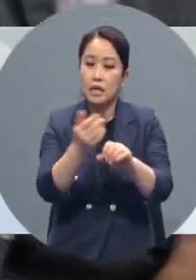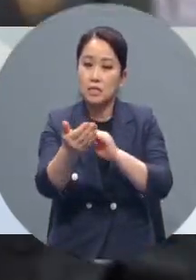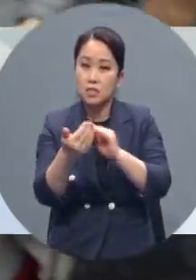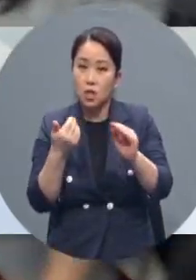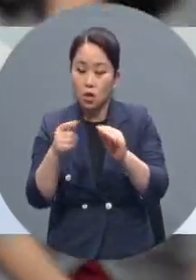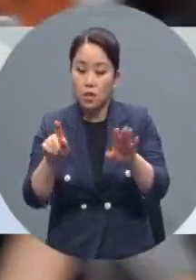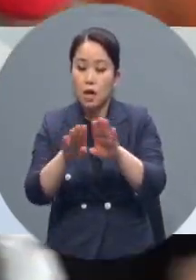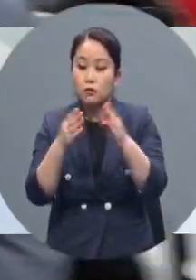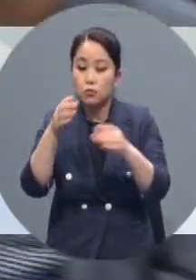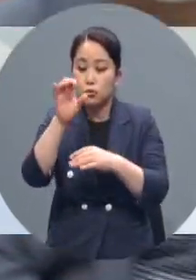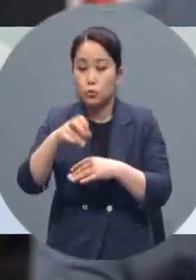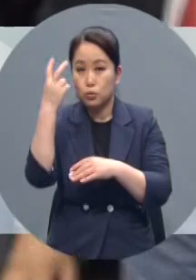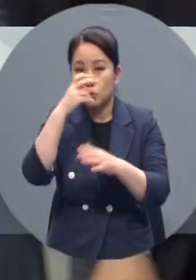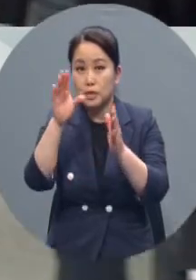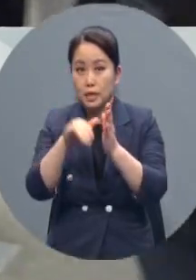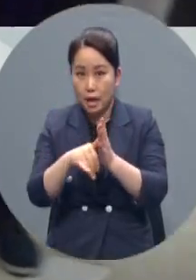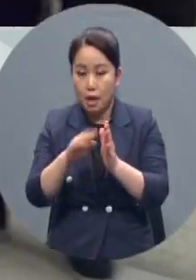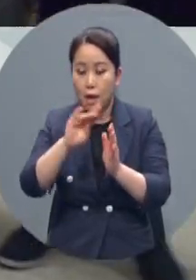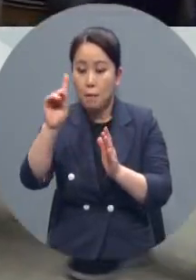후보가 변성환 후보를 상대로